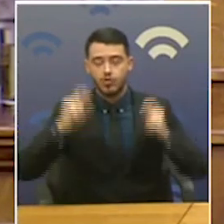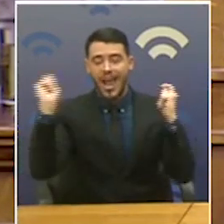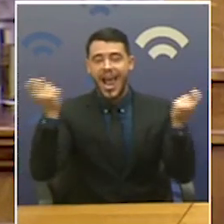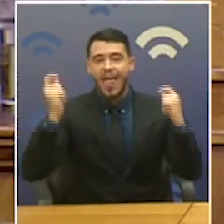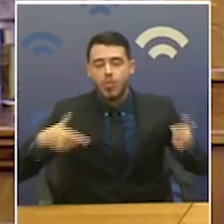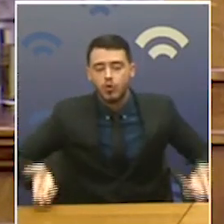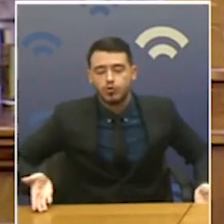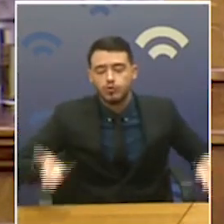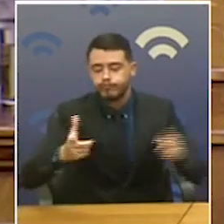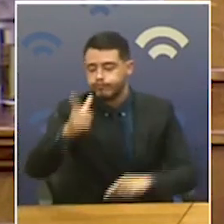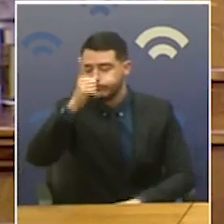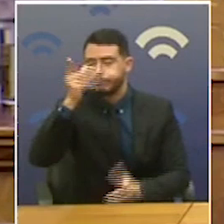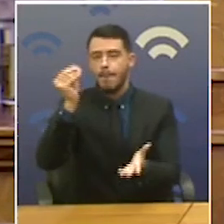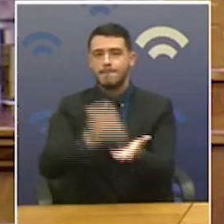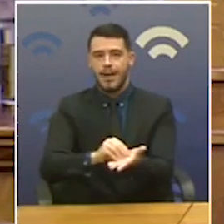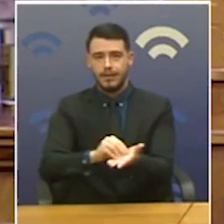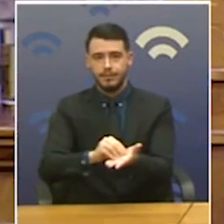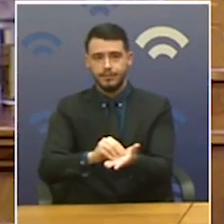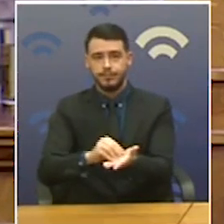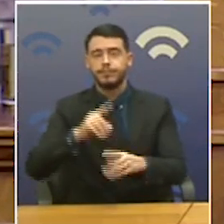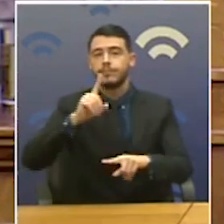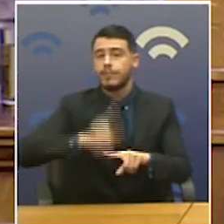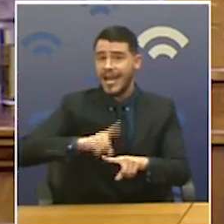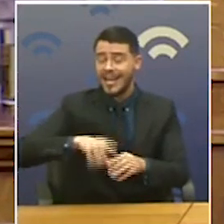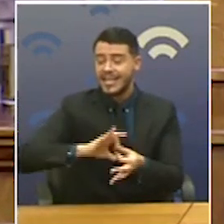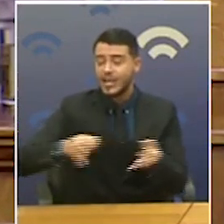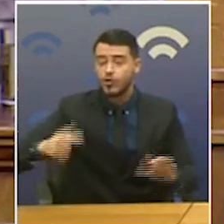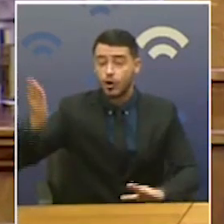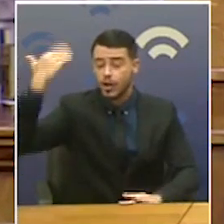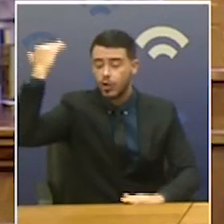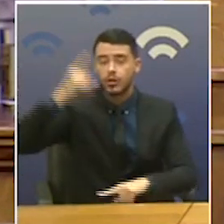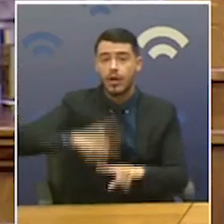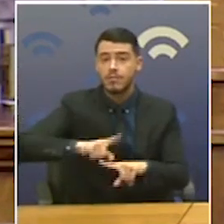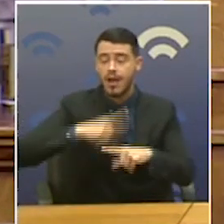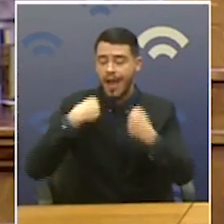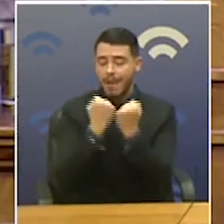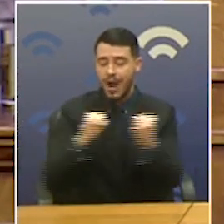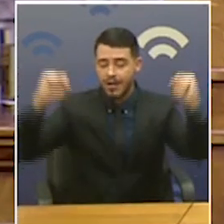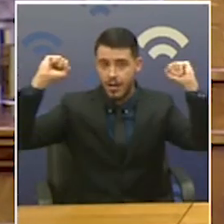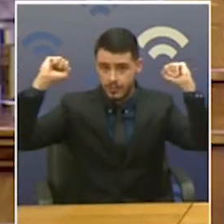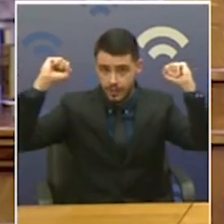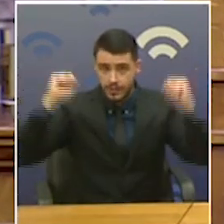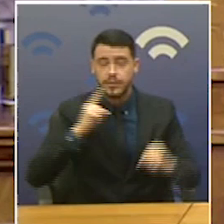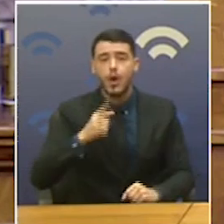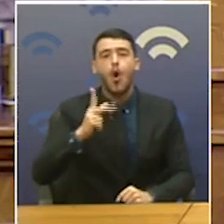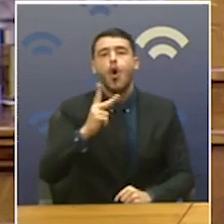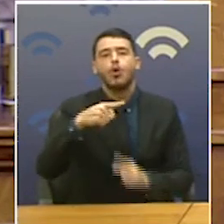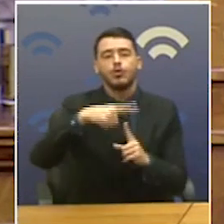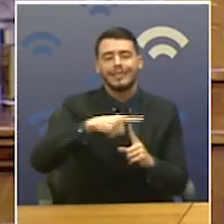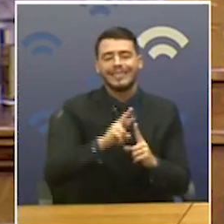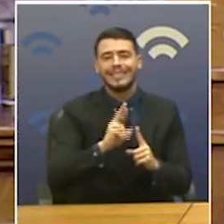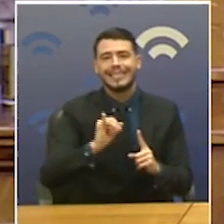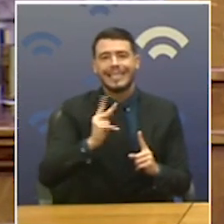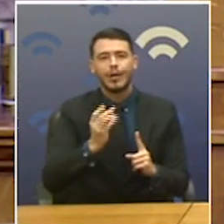επίλογος της ιστορίας της Ελληνικής Επαναστάσεως, που έγραψε ο Σπυρίδων Τρικούπης στα